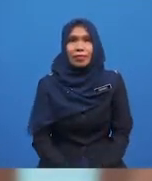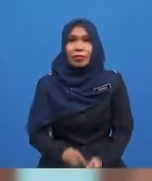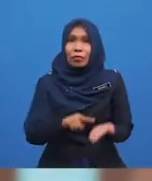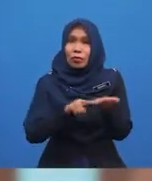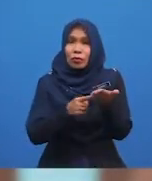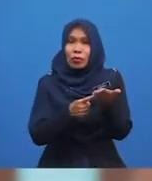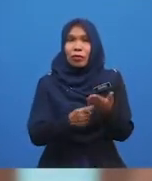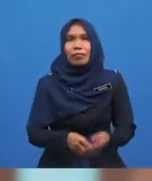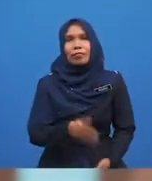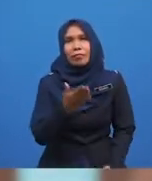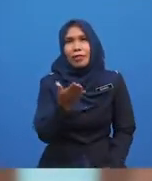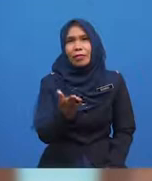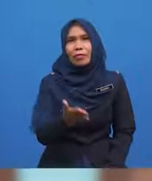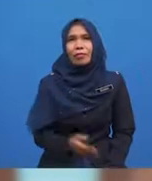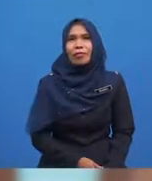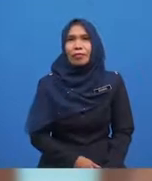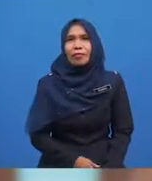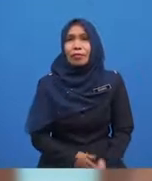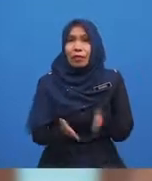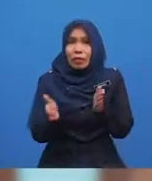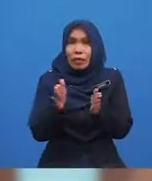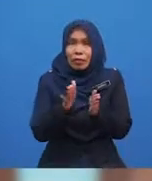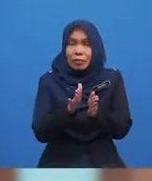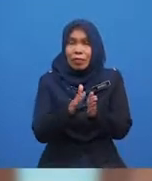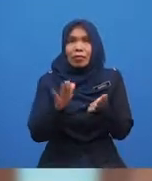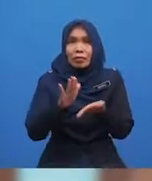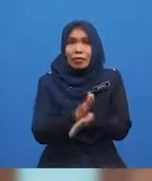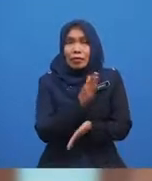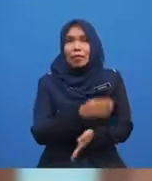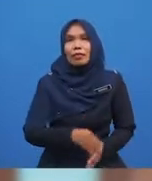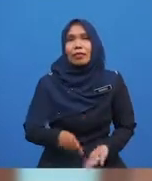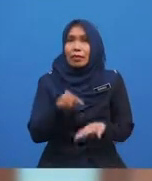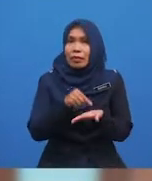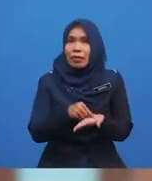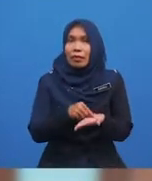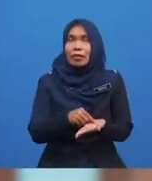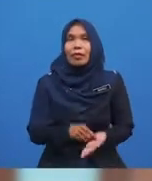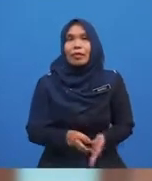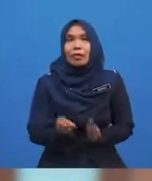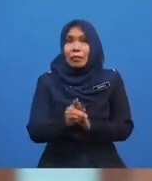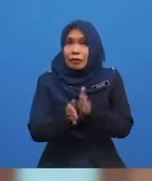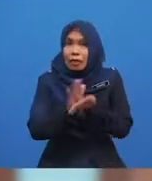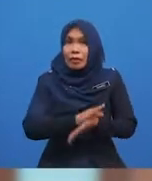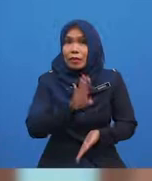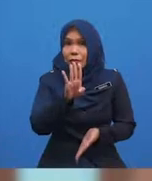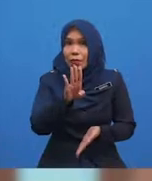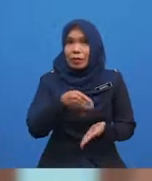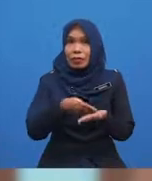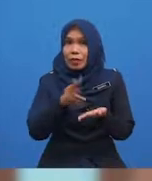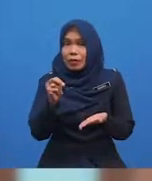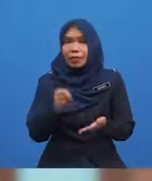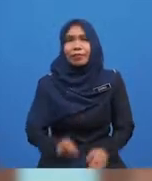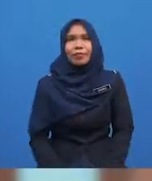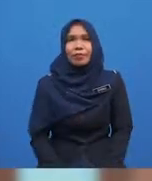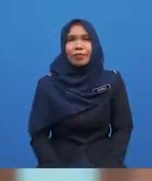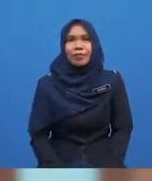Mula-mula, kamu lipat kertas ini kepada 4 bahagian. Pastikan